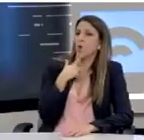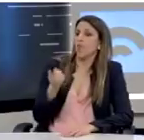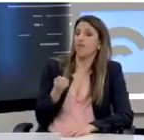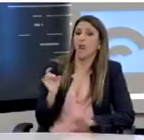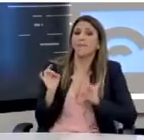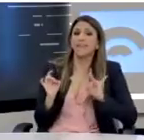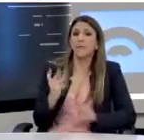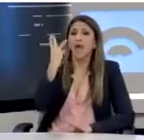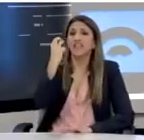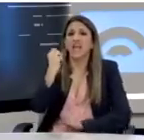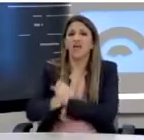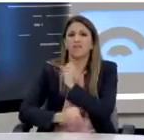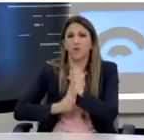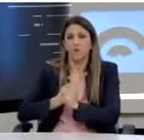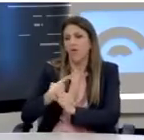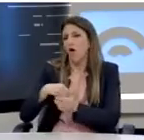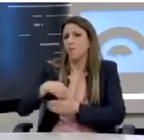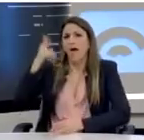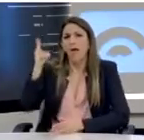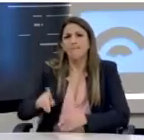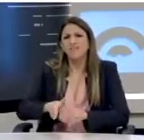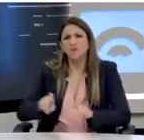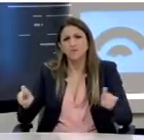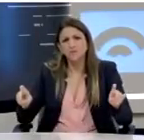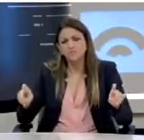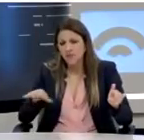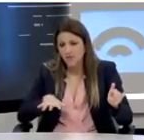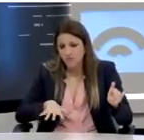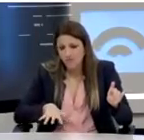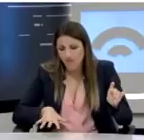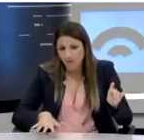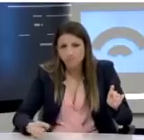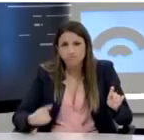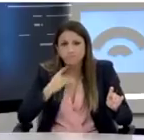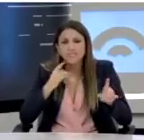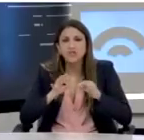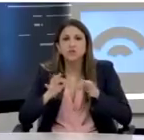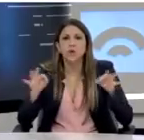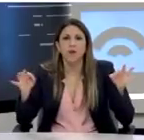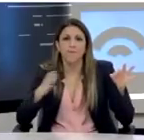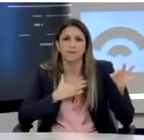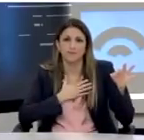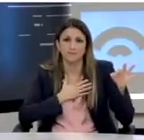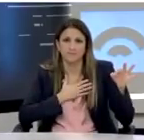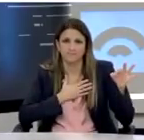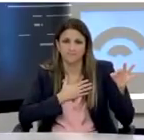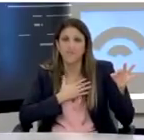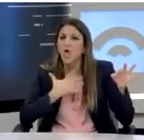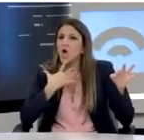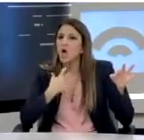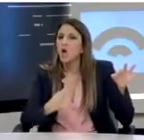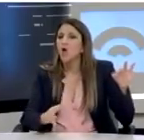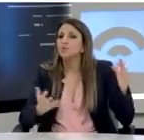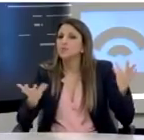ένα μεγάλο κομμάτι της ιστορίας μας. Αφού η